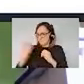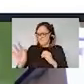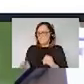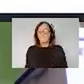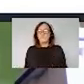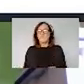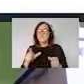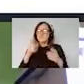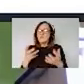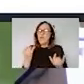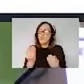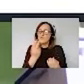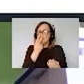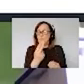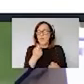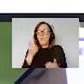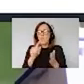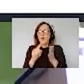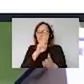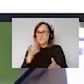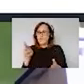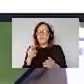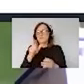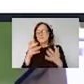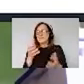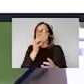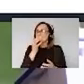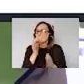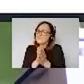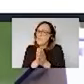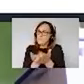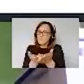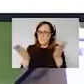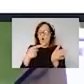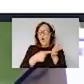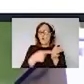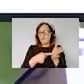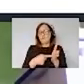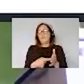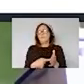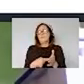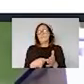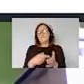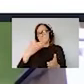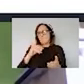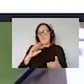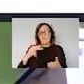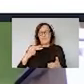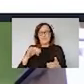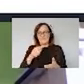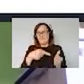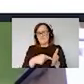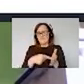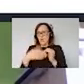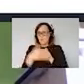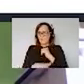coś jeszcze chciałam zobaczyć. Tak, jeszcze jedną rzecz, o którą będę chciała Państwa poprosić, i to będzie ostatnie Menti, korzystanie z Menti tak